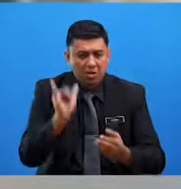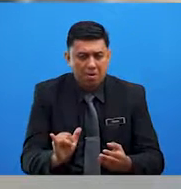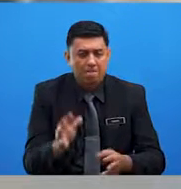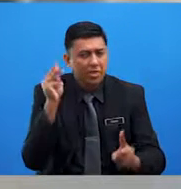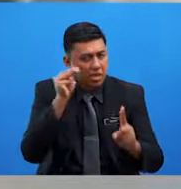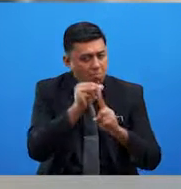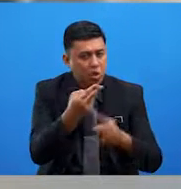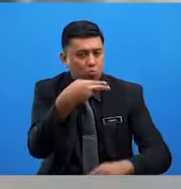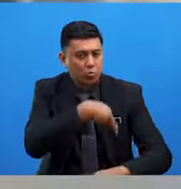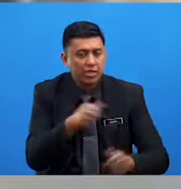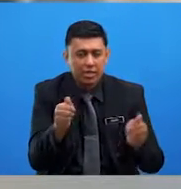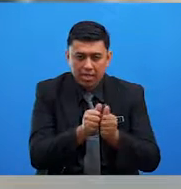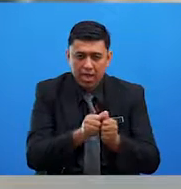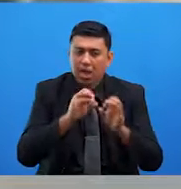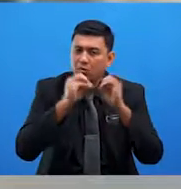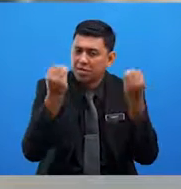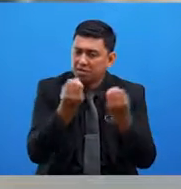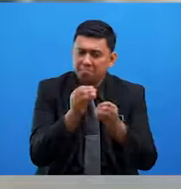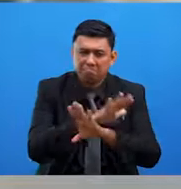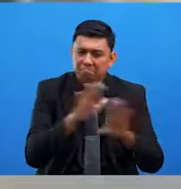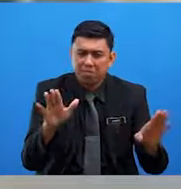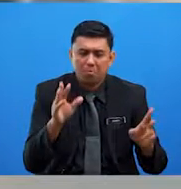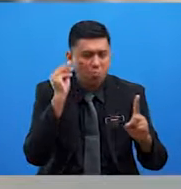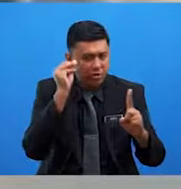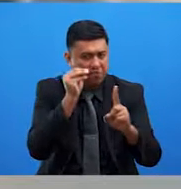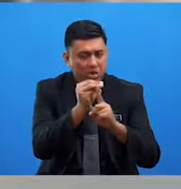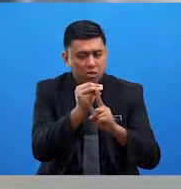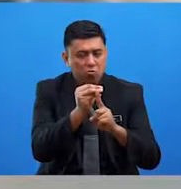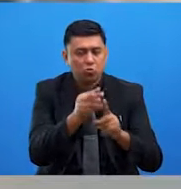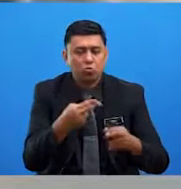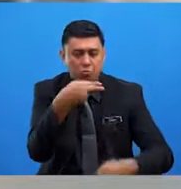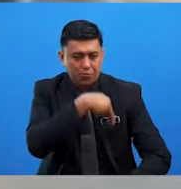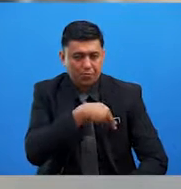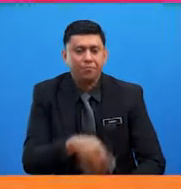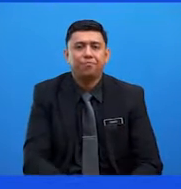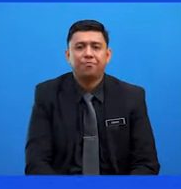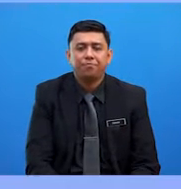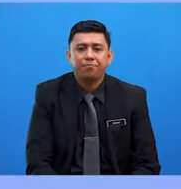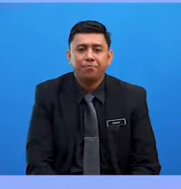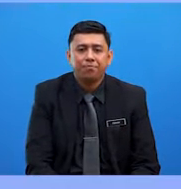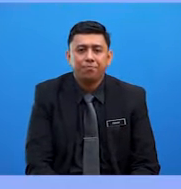untung dengan organisasi yang tidak bermotifkan untung.